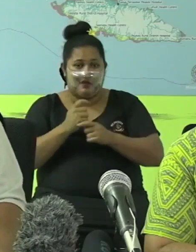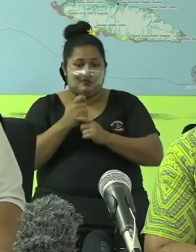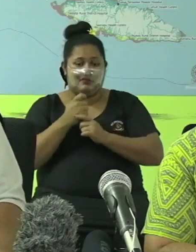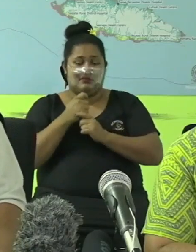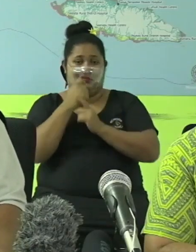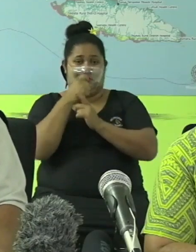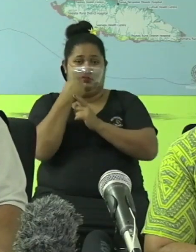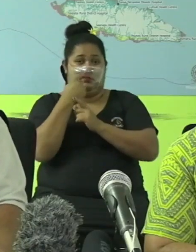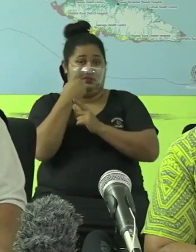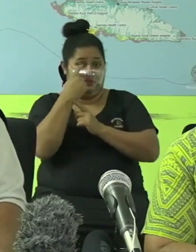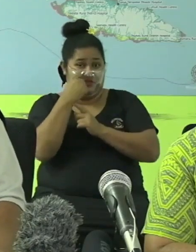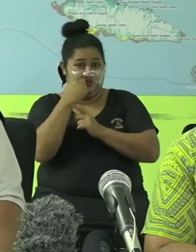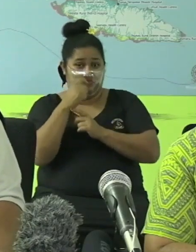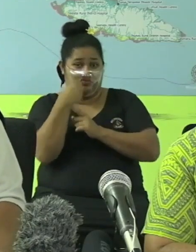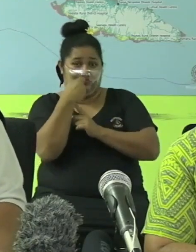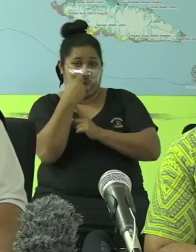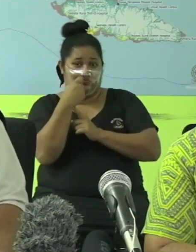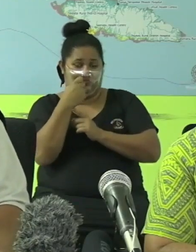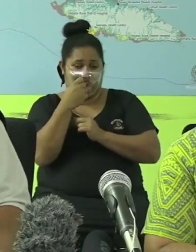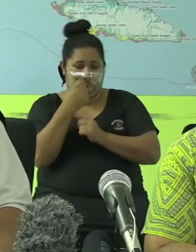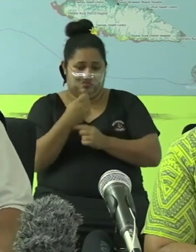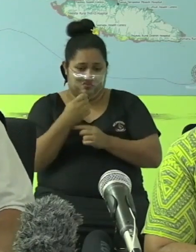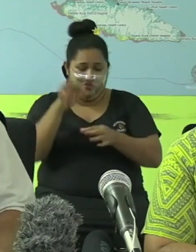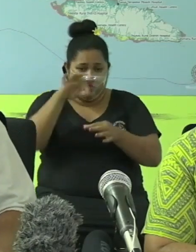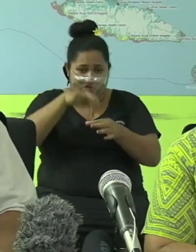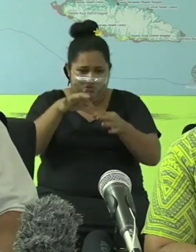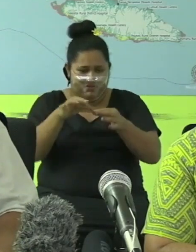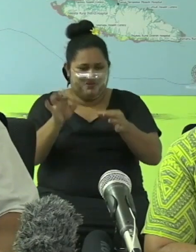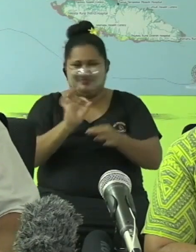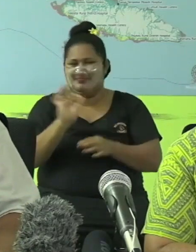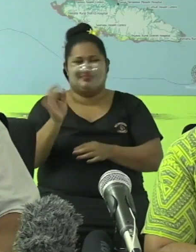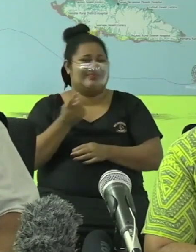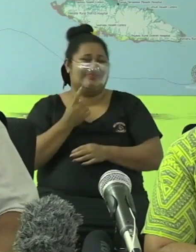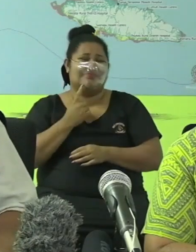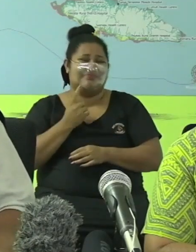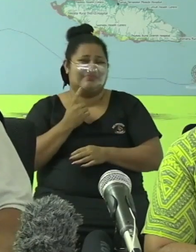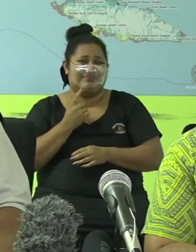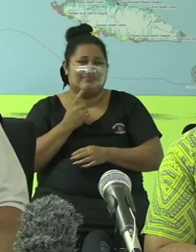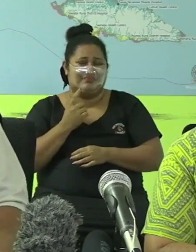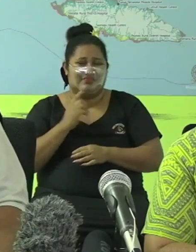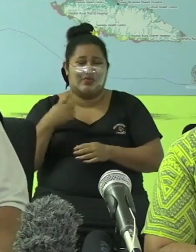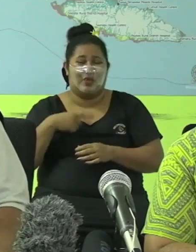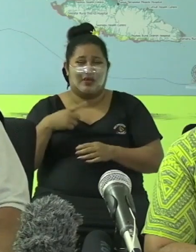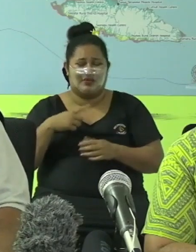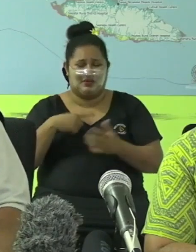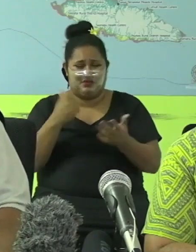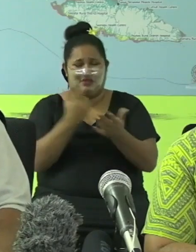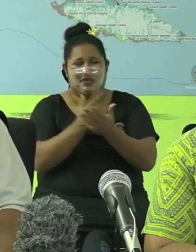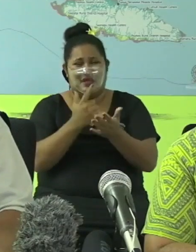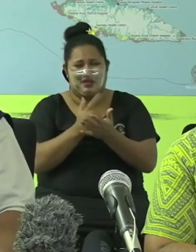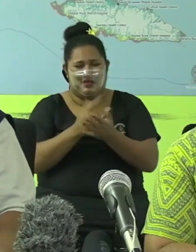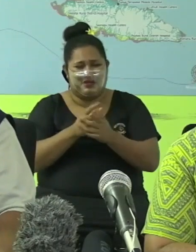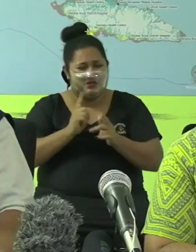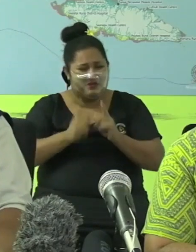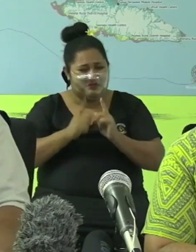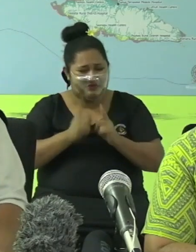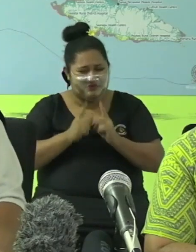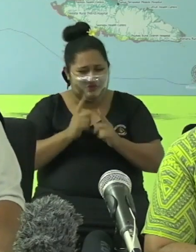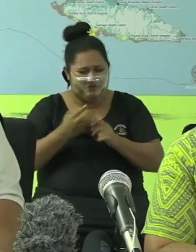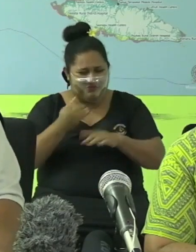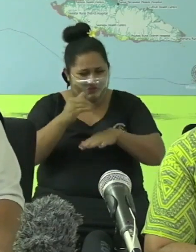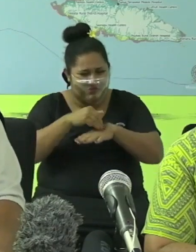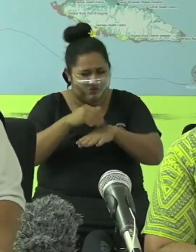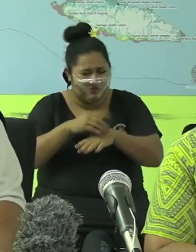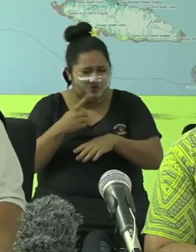turo ia e ni se test whai ngō fia fo I tele fo I na le lei wha nonga le